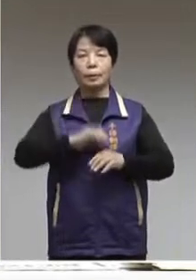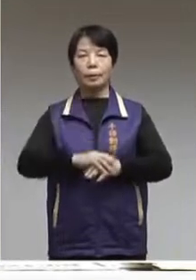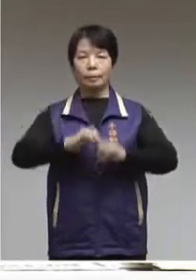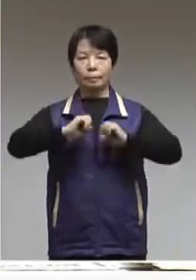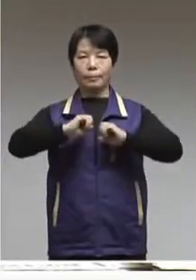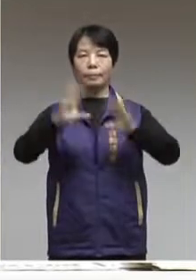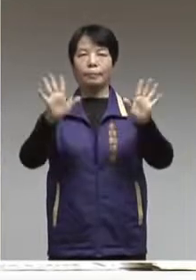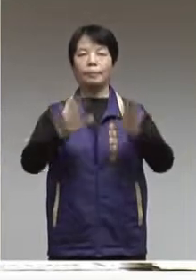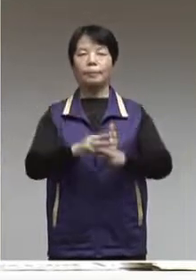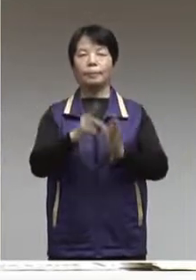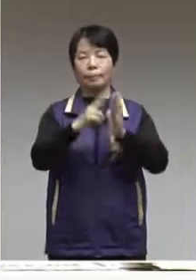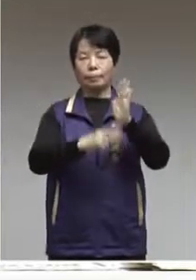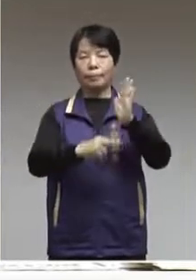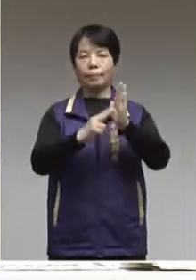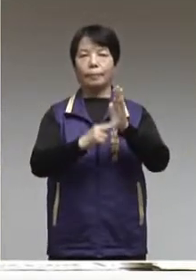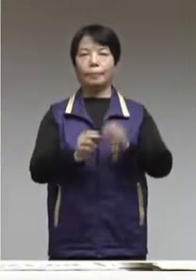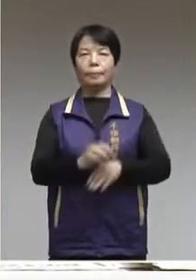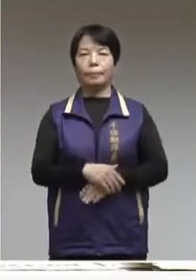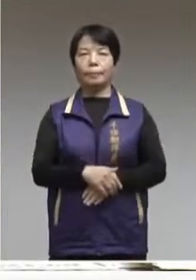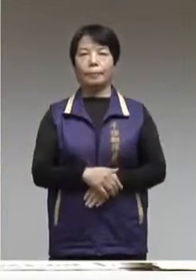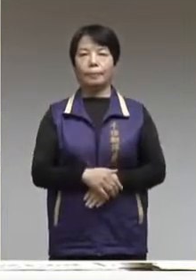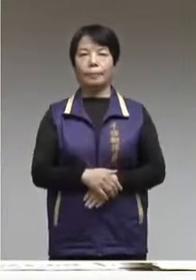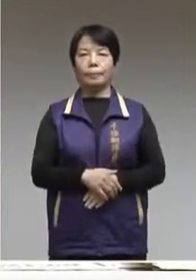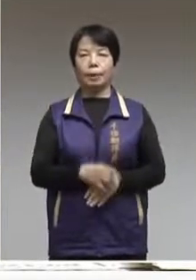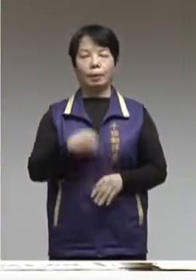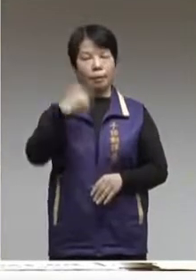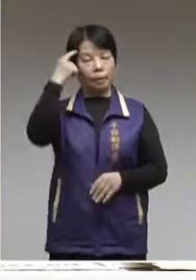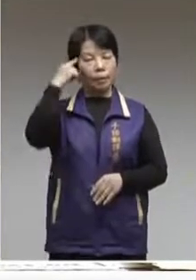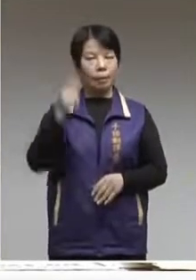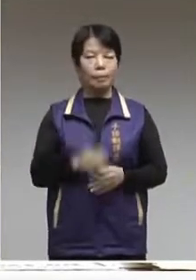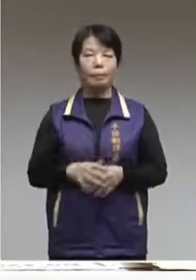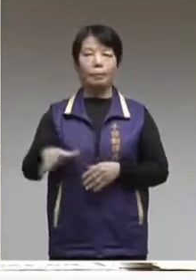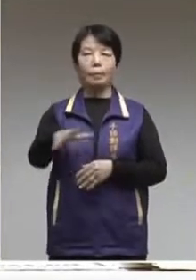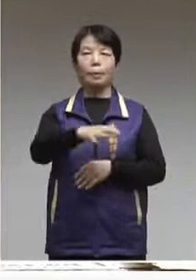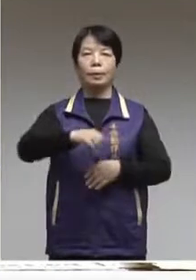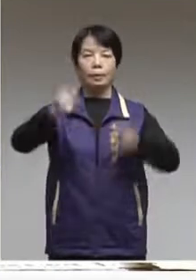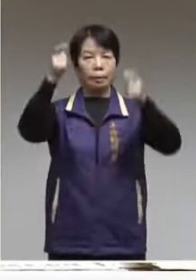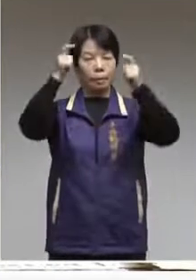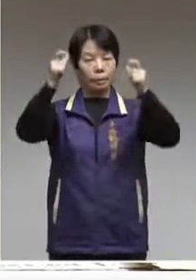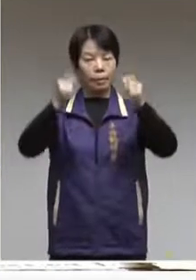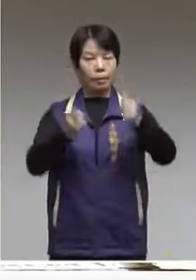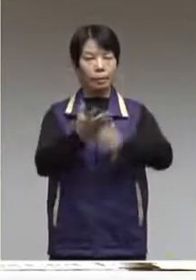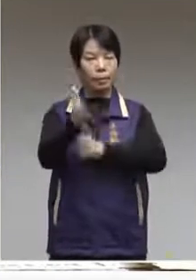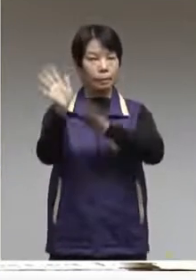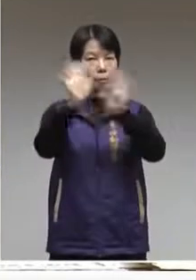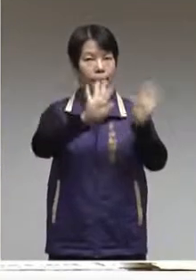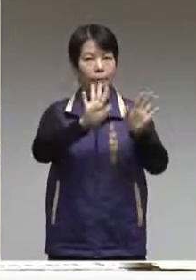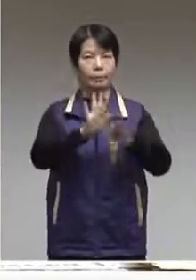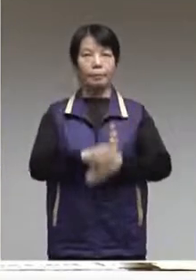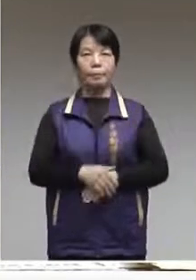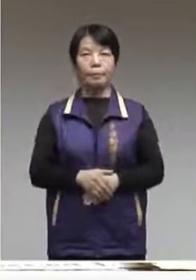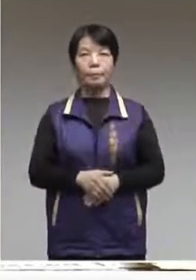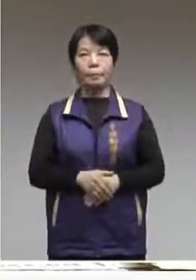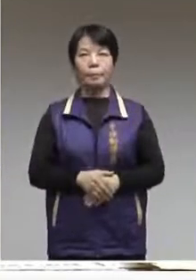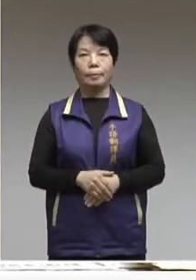大家做说明。那我想整体的高雄的疫情还是在于说